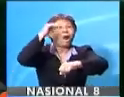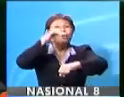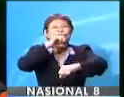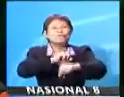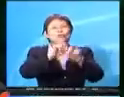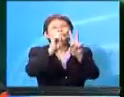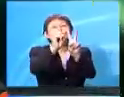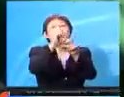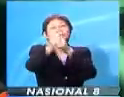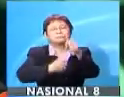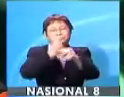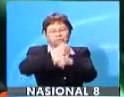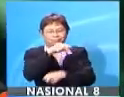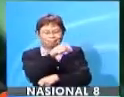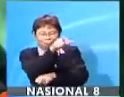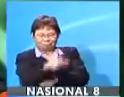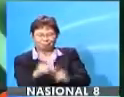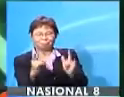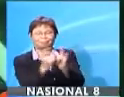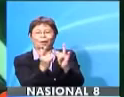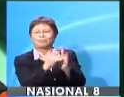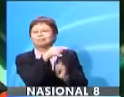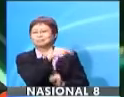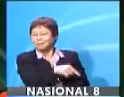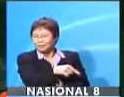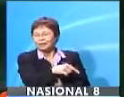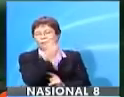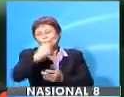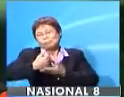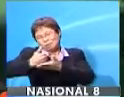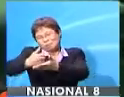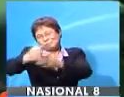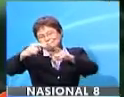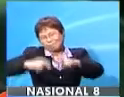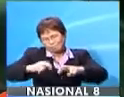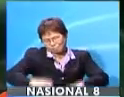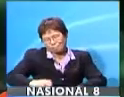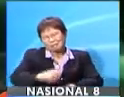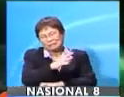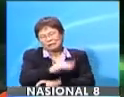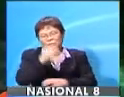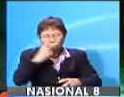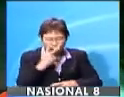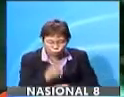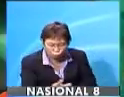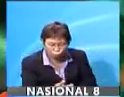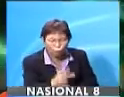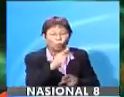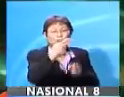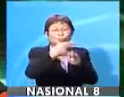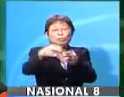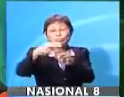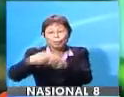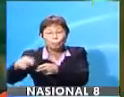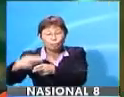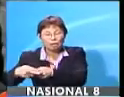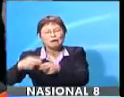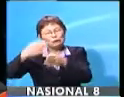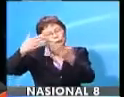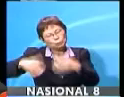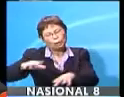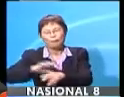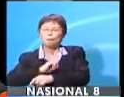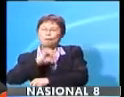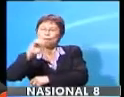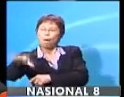berusia 20-an dipercayai teman lelaki mangsa bagi membantu siasatan dan menjumpai dua bilah pisau dipercayai telah